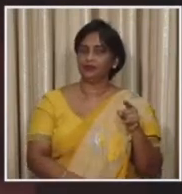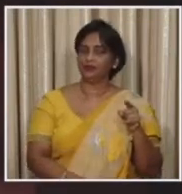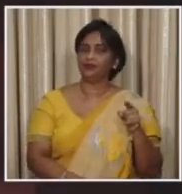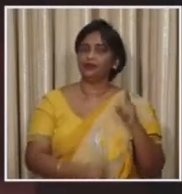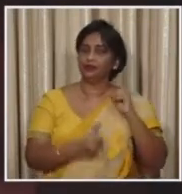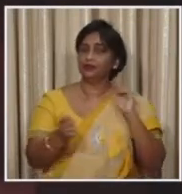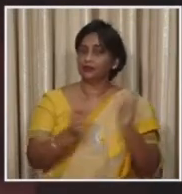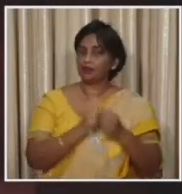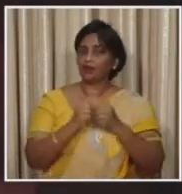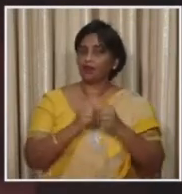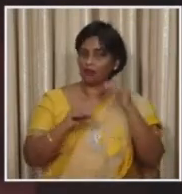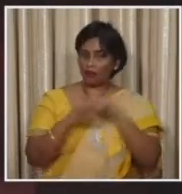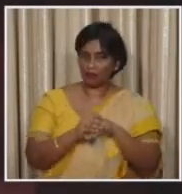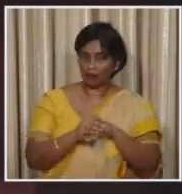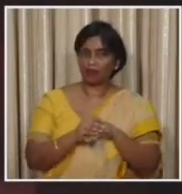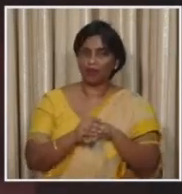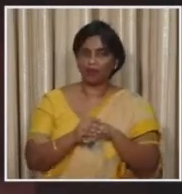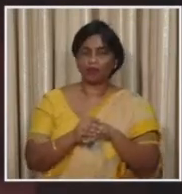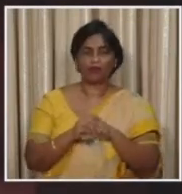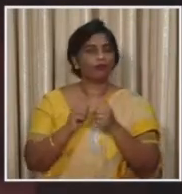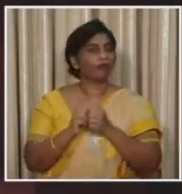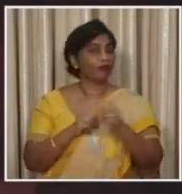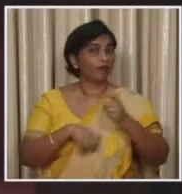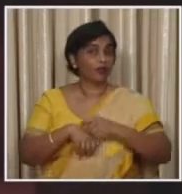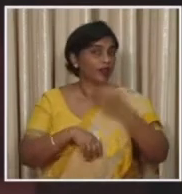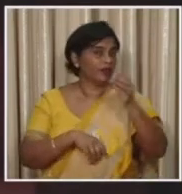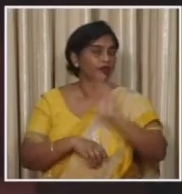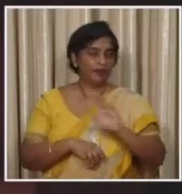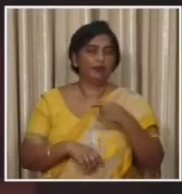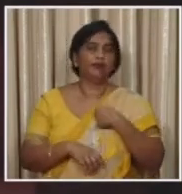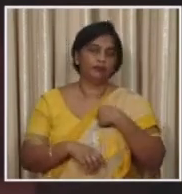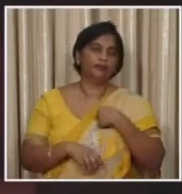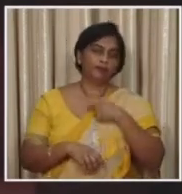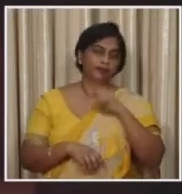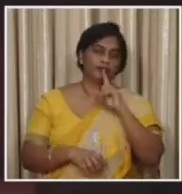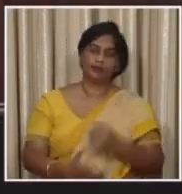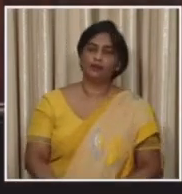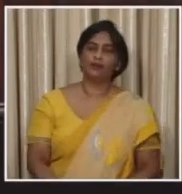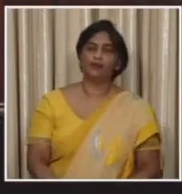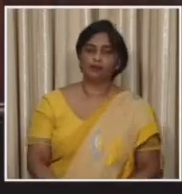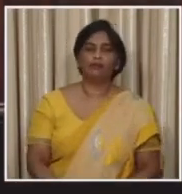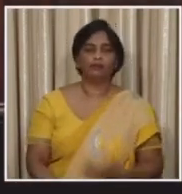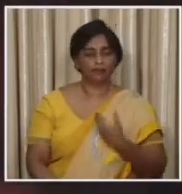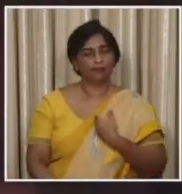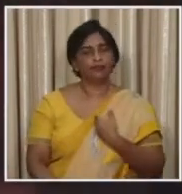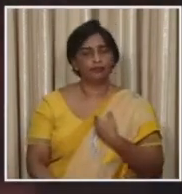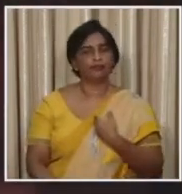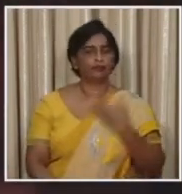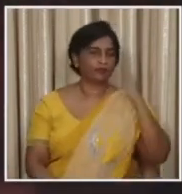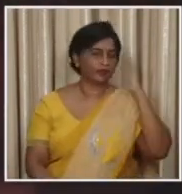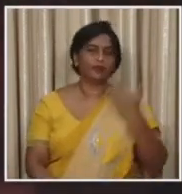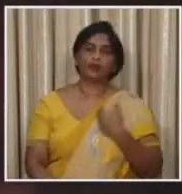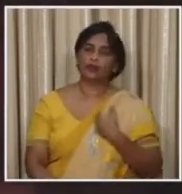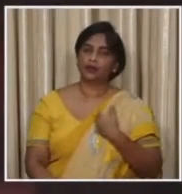මෙහෙම ICC එකේ ක්‍රිකට් ක්‍රීඩාව තුළ ඒක සිදුවන්නට ඉඩ දෙන්න බැහැයි කියන එක තමයි මම යෝජනා කරන්නේ. අපිත් ඒකට විශේෂයෙන්ම